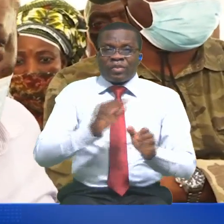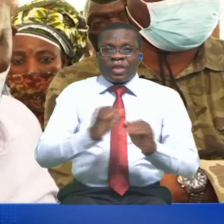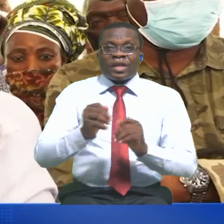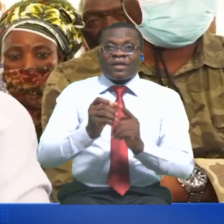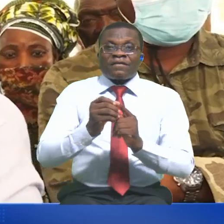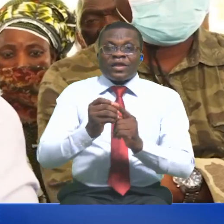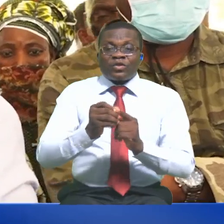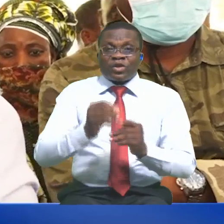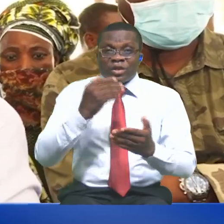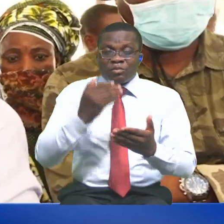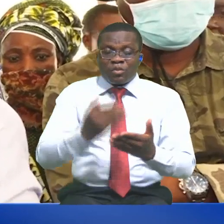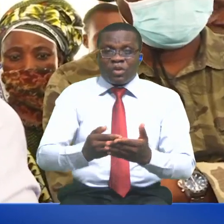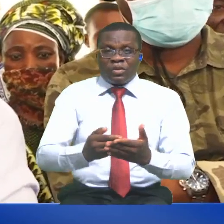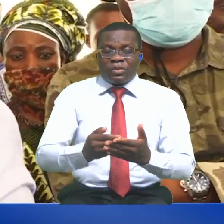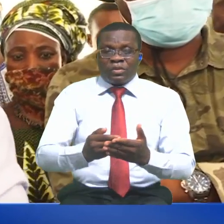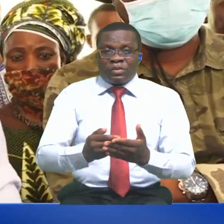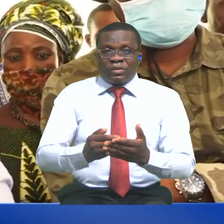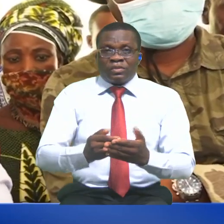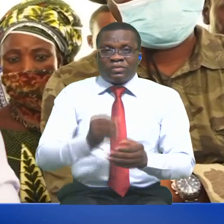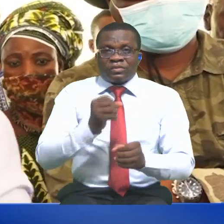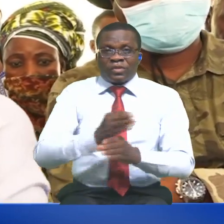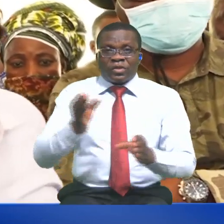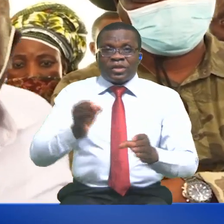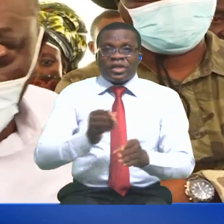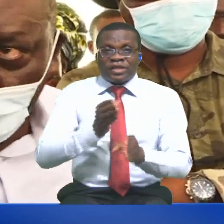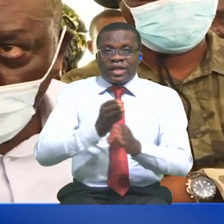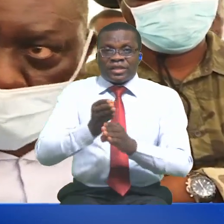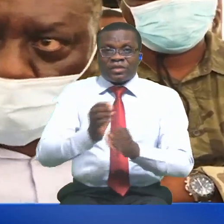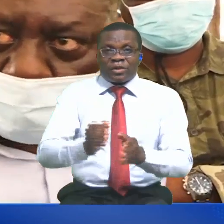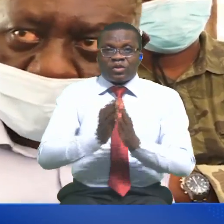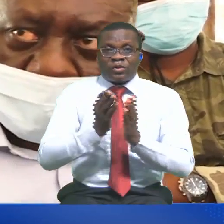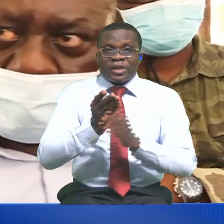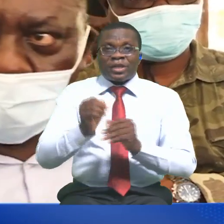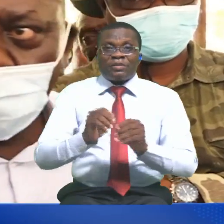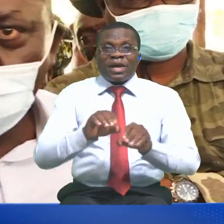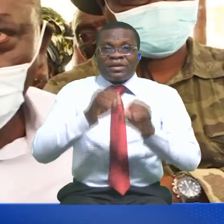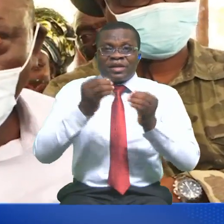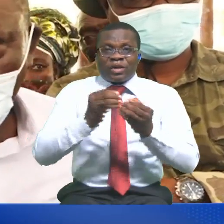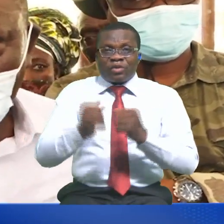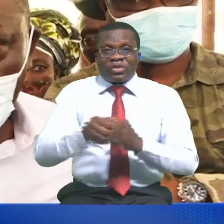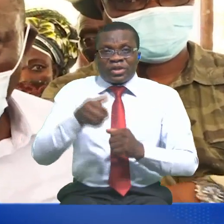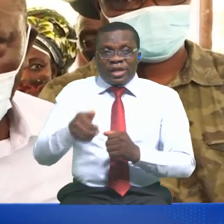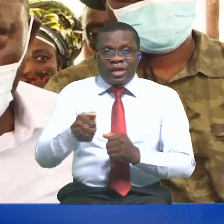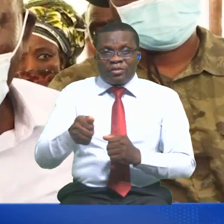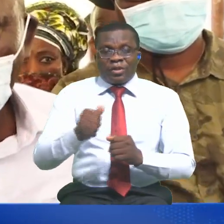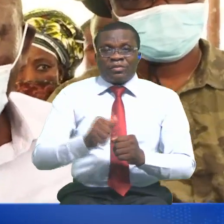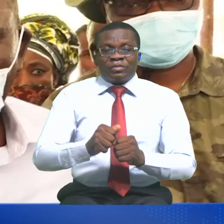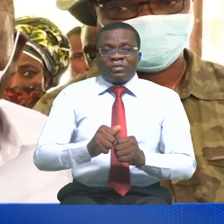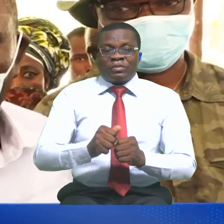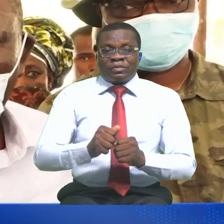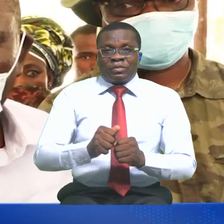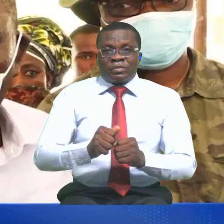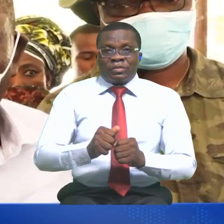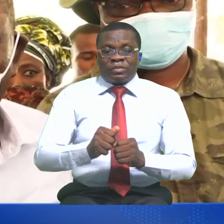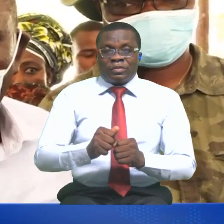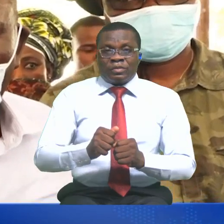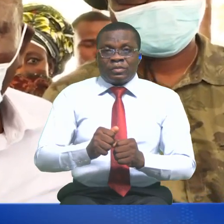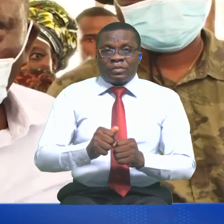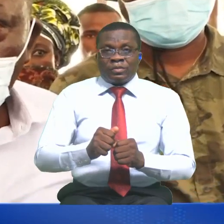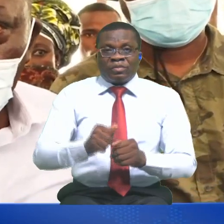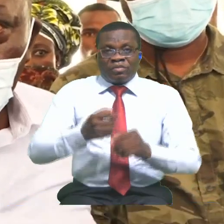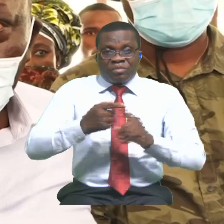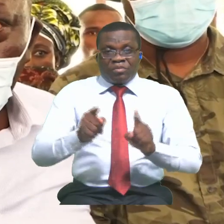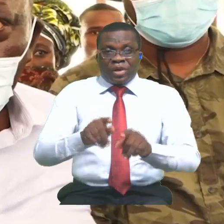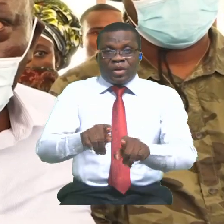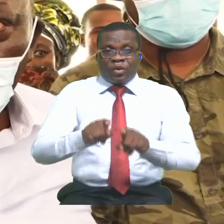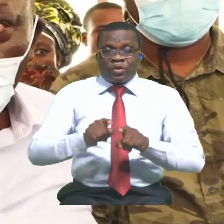étuvé, déjà strictement demandée par les communautés, elle-même un marché endogène, mais